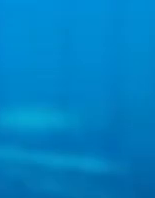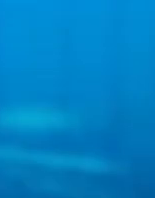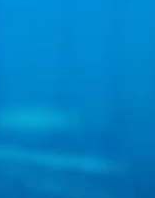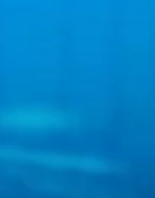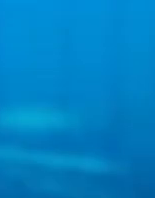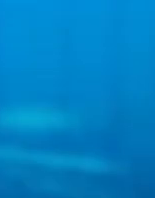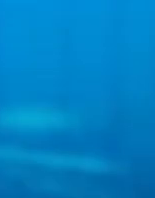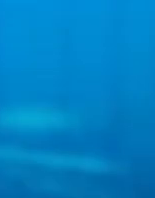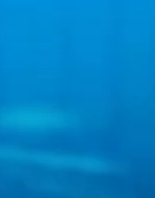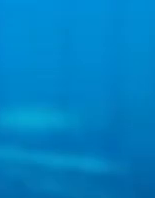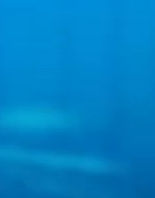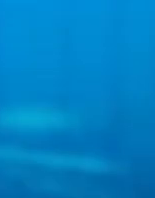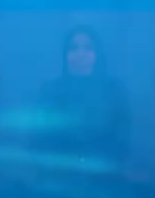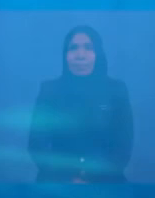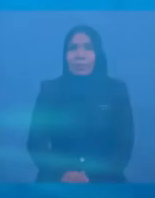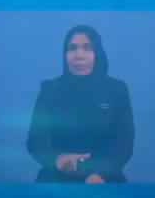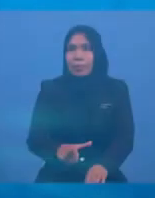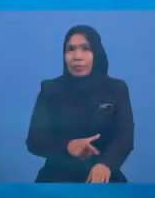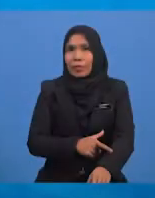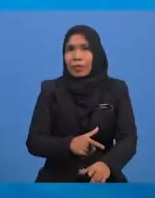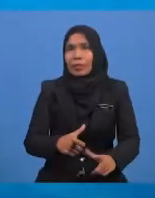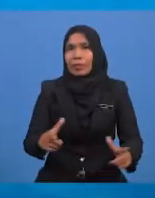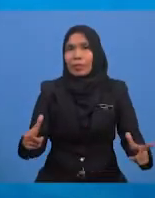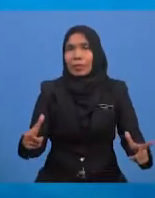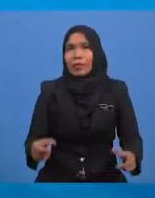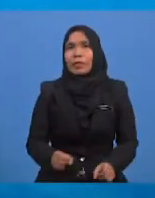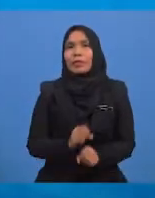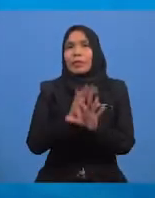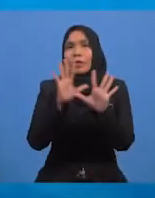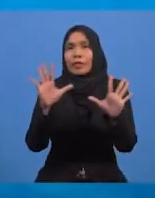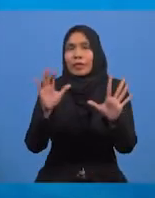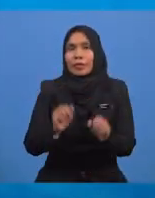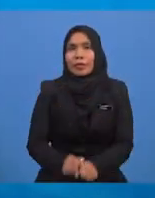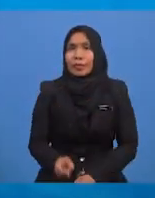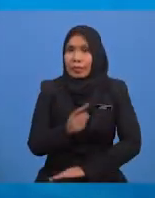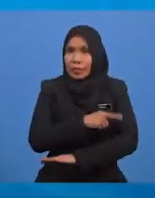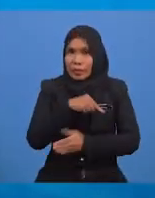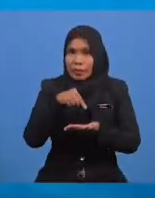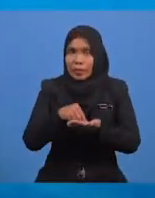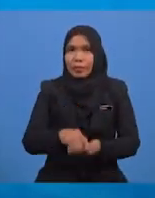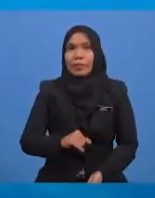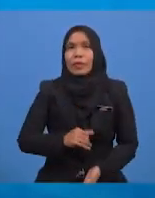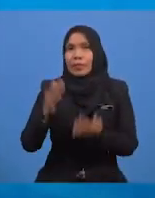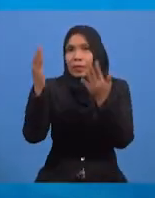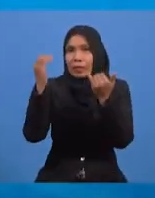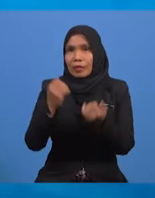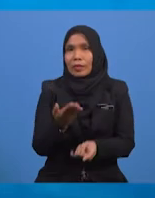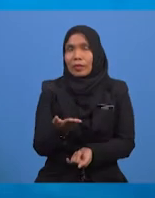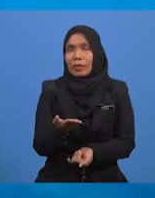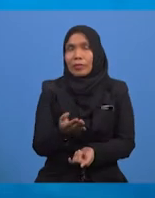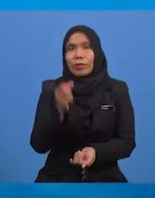Panjang lebar penjelasan saya pada kali ini berkaitan topik kita pada hari ini. Saya harap kamu semua